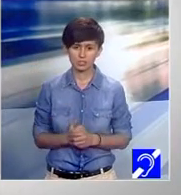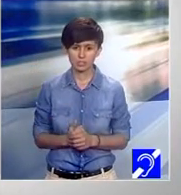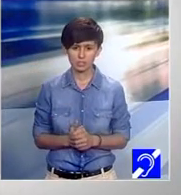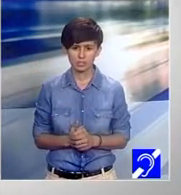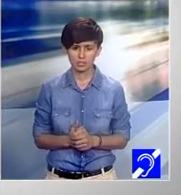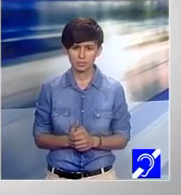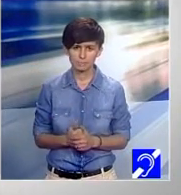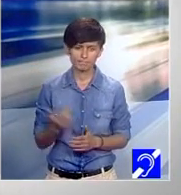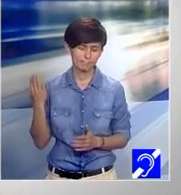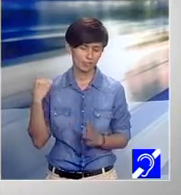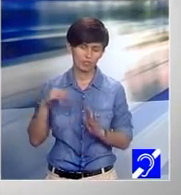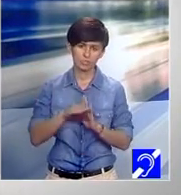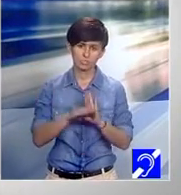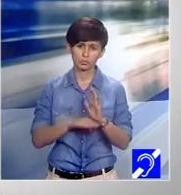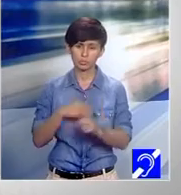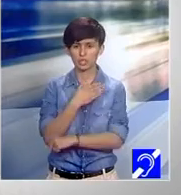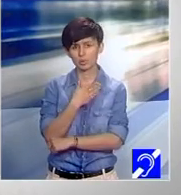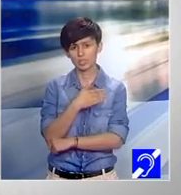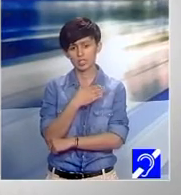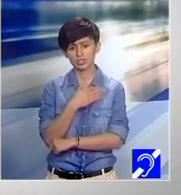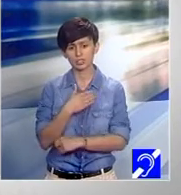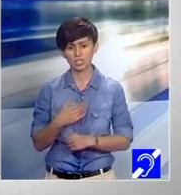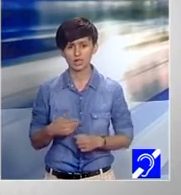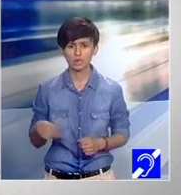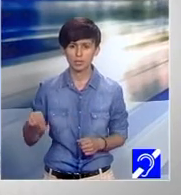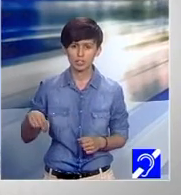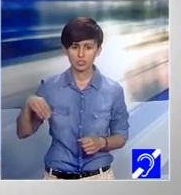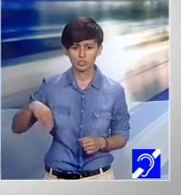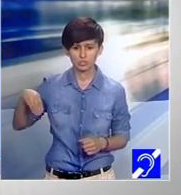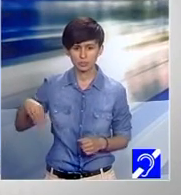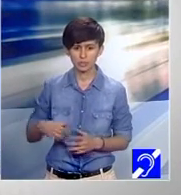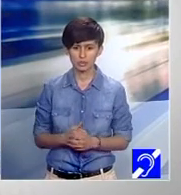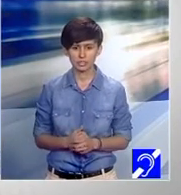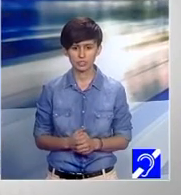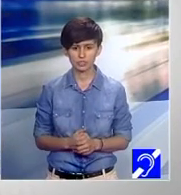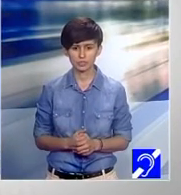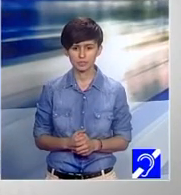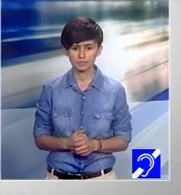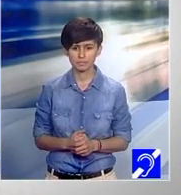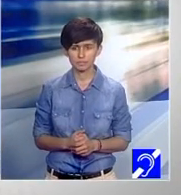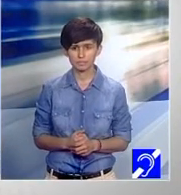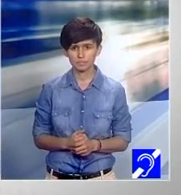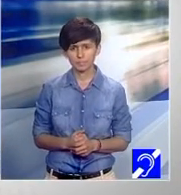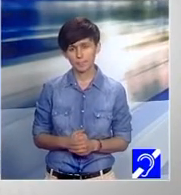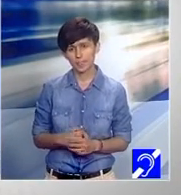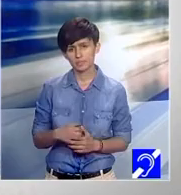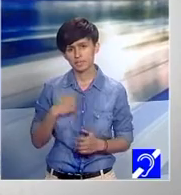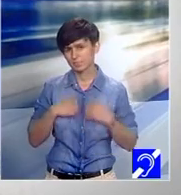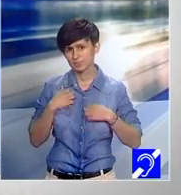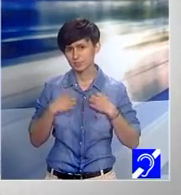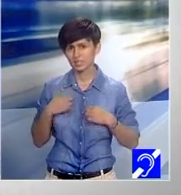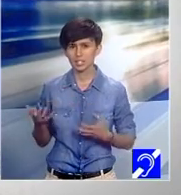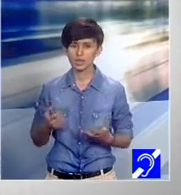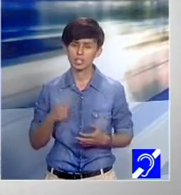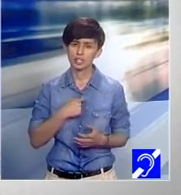acela național, cuprinsă în programul de pe județul Maramureș. Despre disperarea pe care ce poate cuprinde un părinte